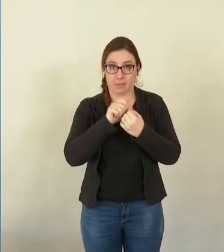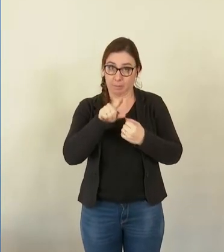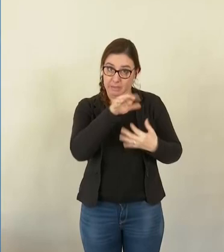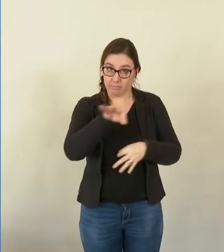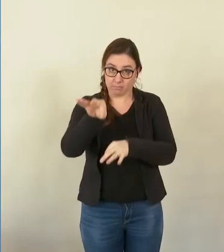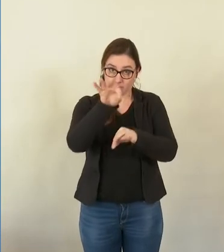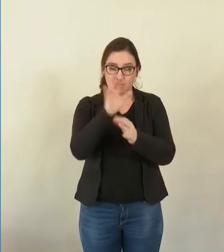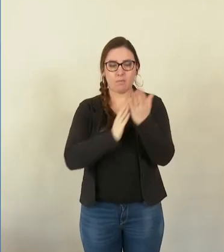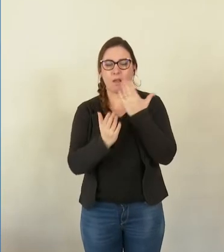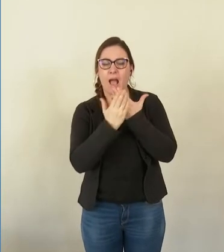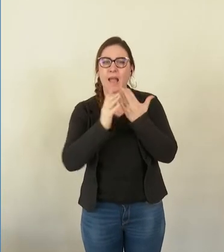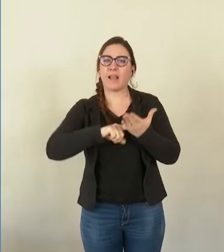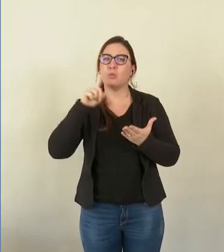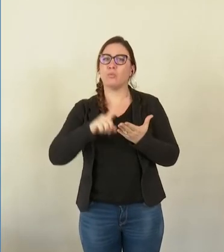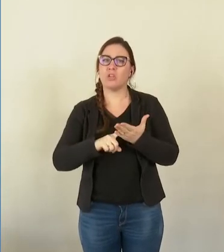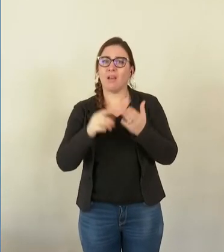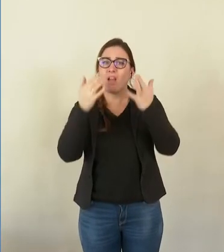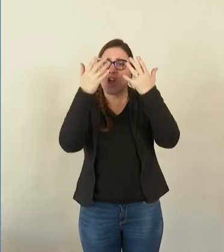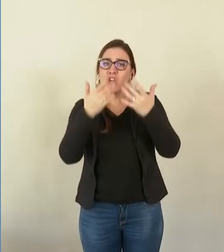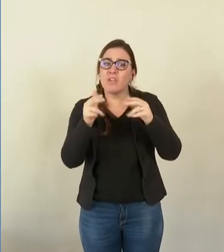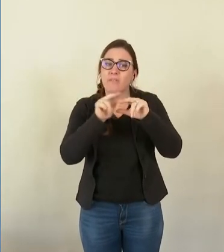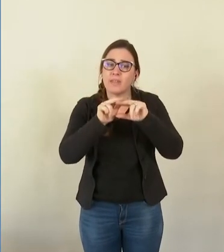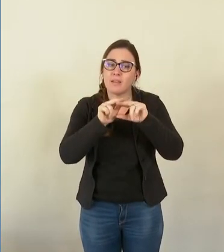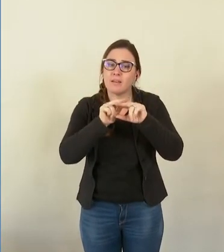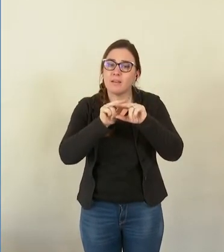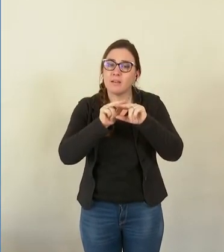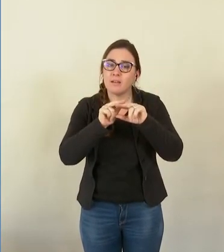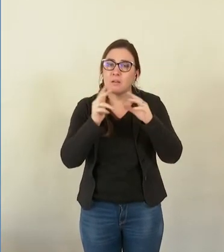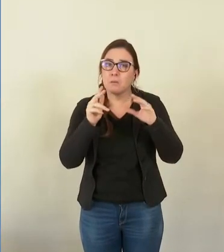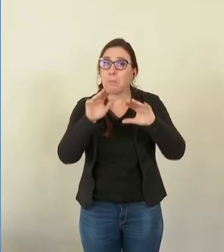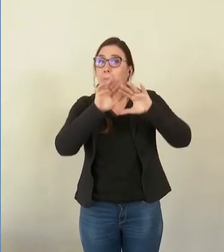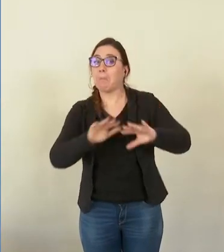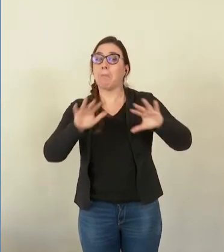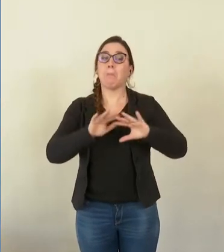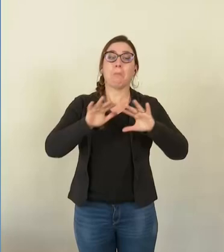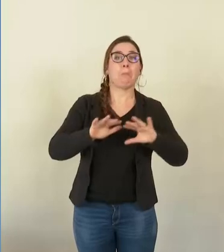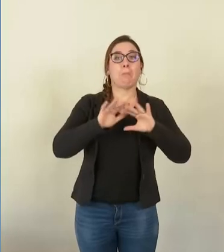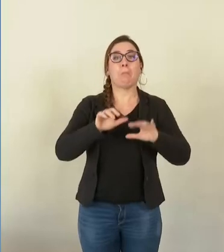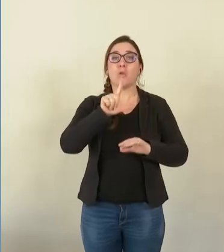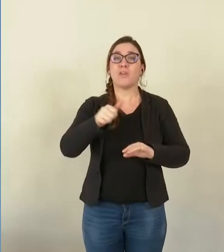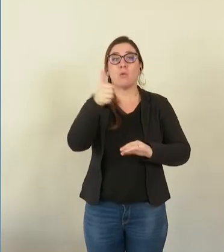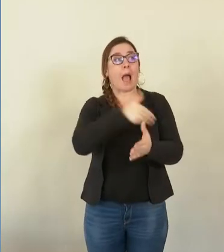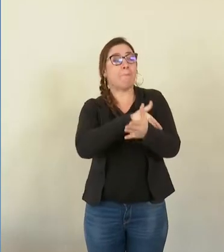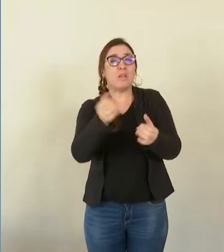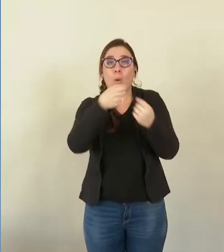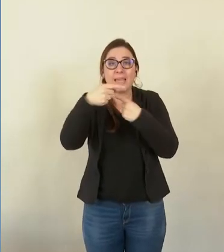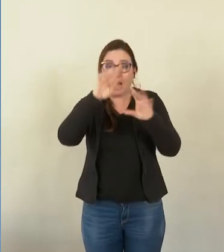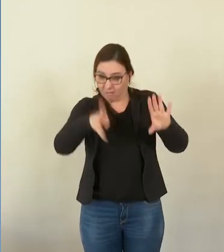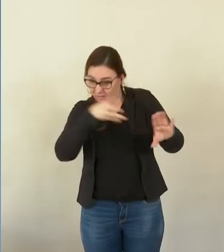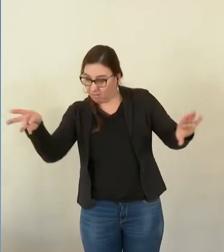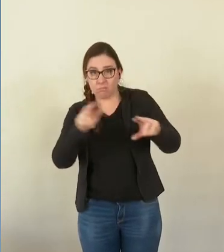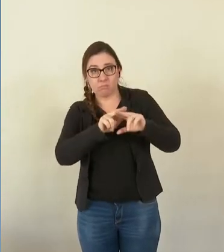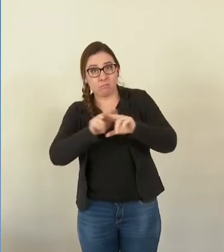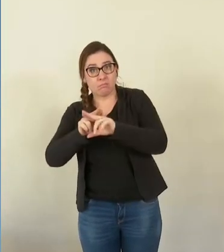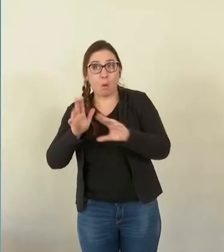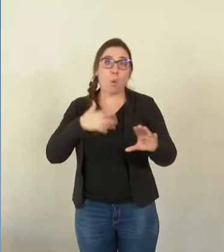une Annette budgétaire sans aucun chiffre histoire que on ne sait pas à quoi correspondent les 2,1 millions d'EUR ni à quoi ils